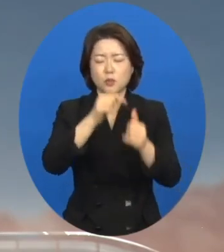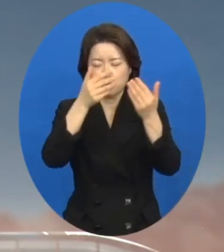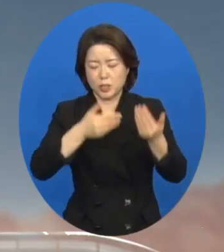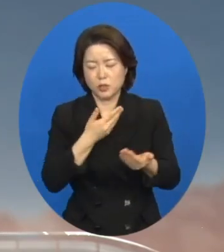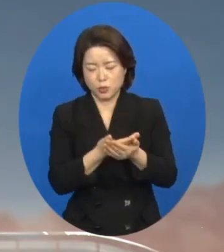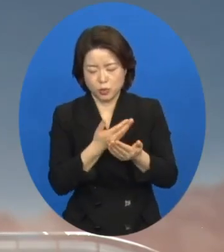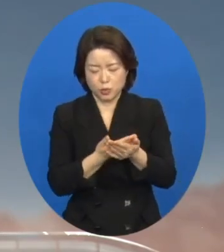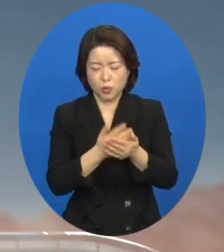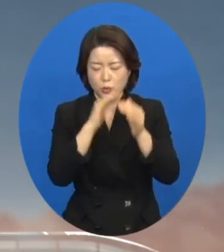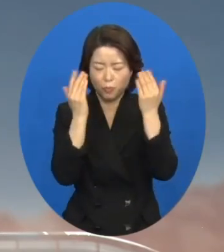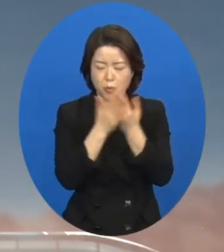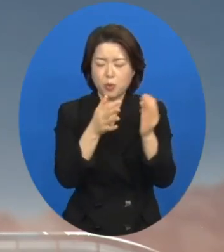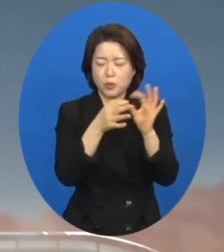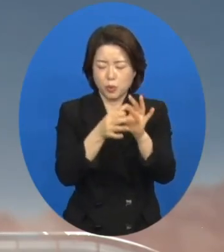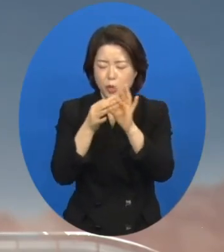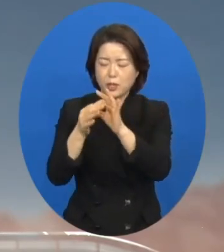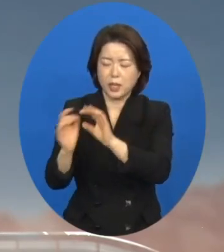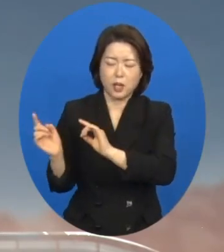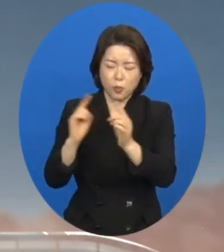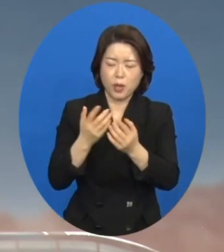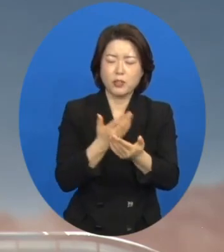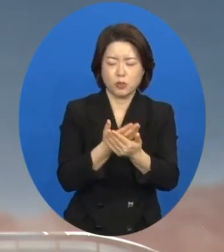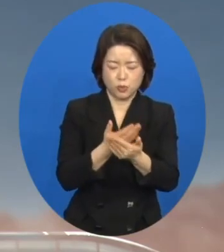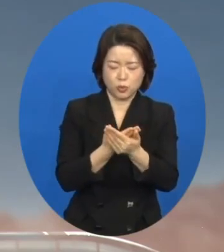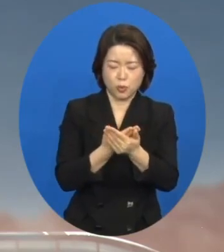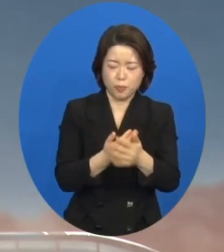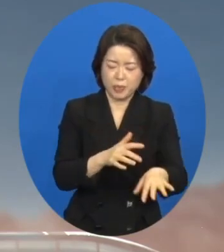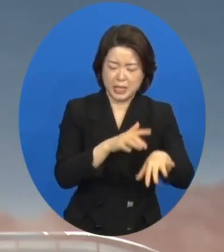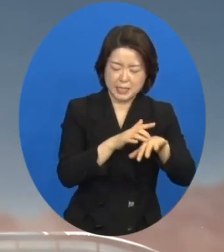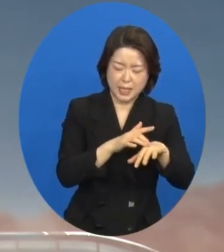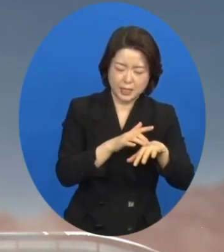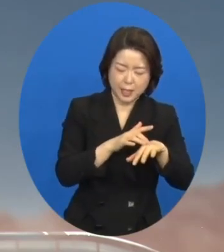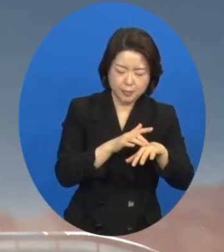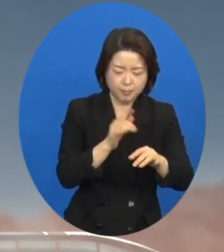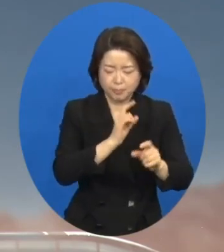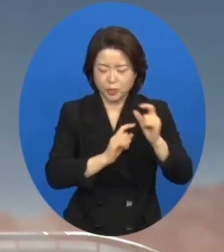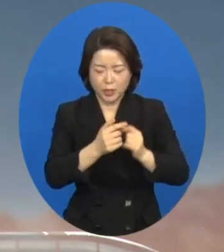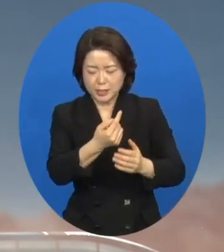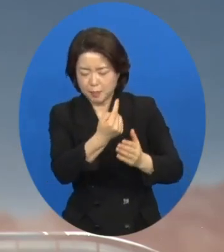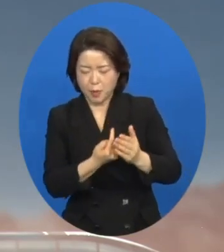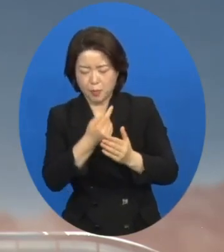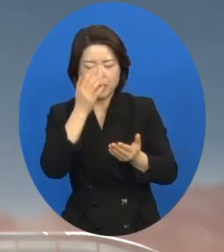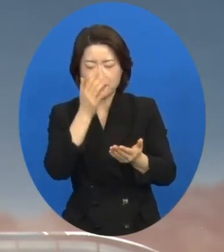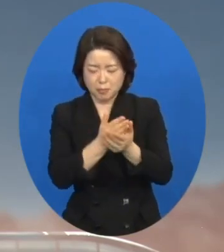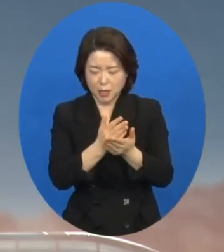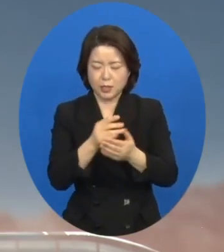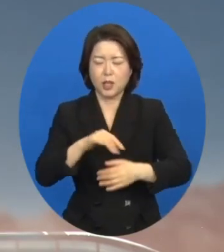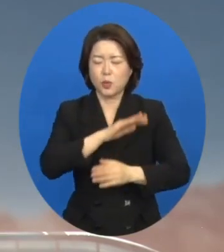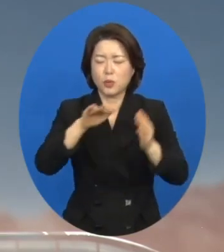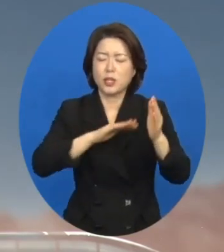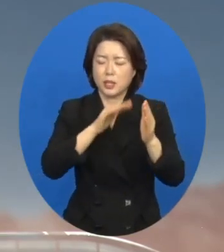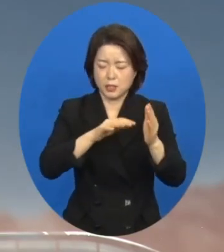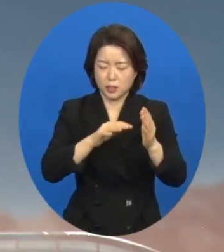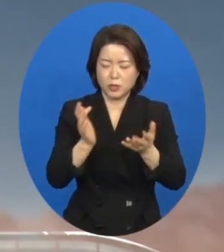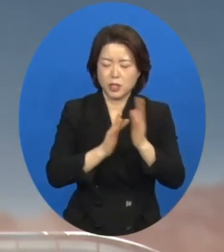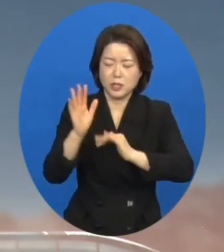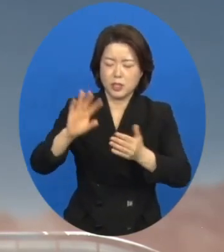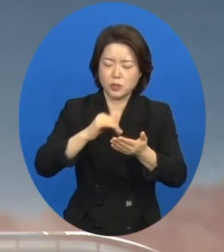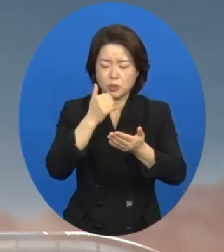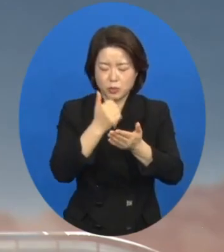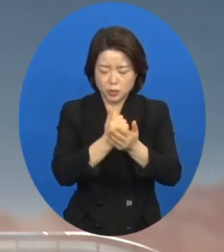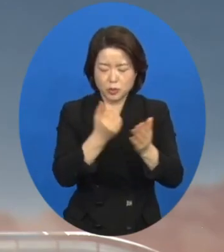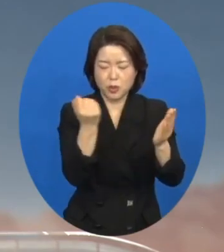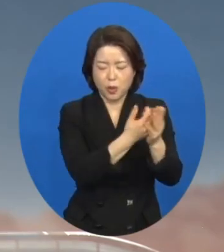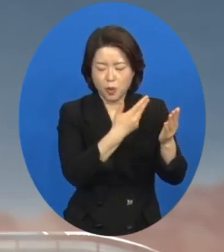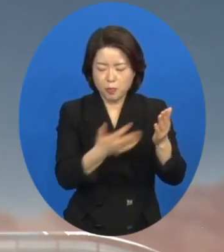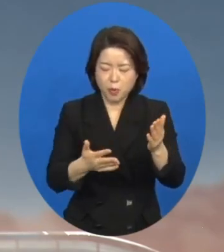관계가 회복되게 하시고 더 이상 사탄이 틈타지 못하도록 아버지 저희 가정 가운데 주 예수 그리스도의 보혈로 덮으시고